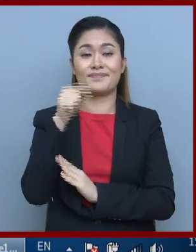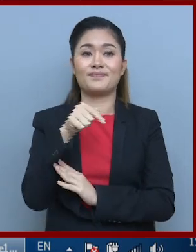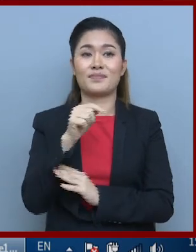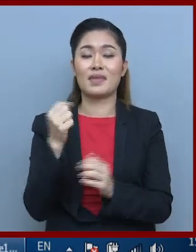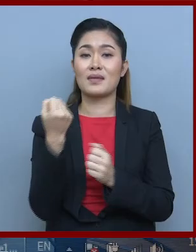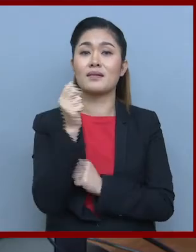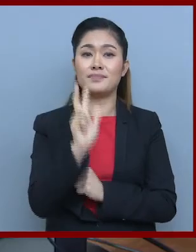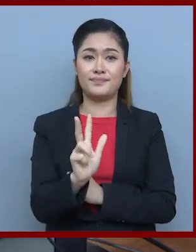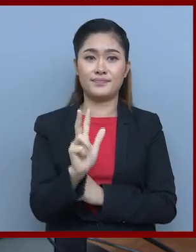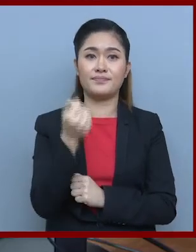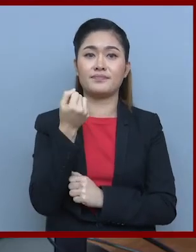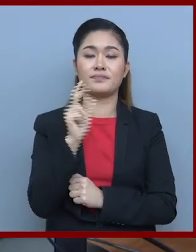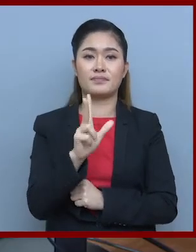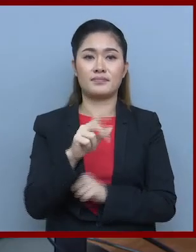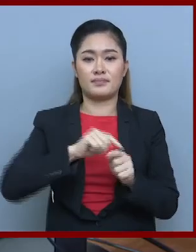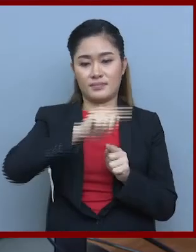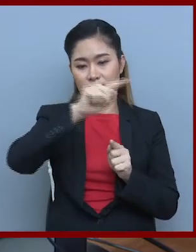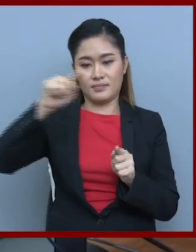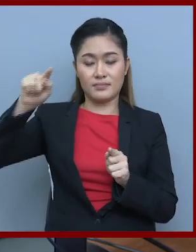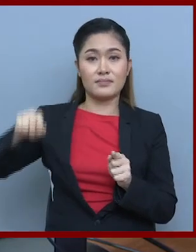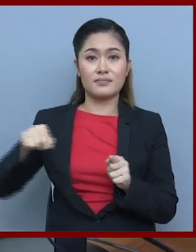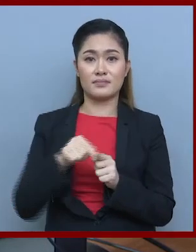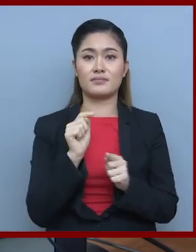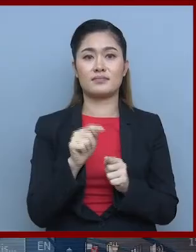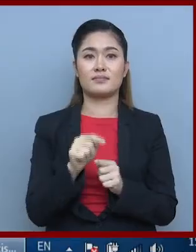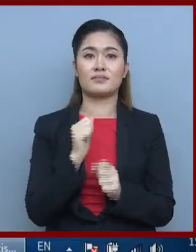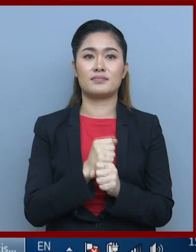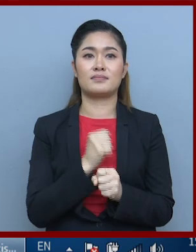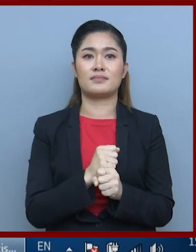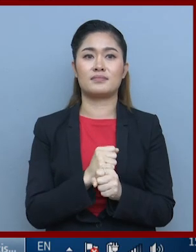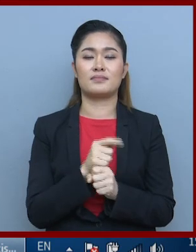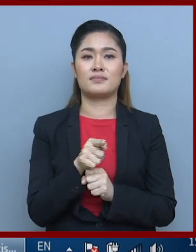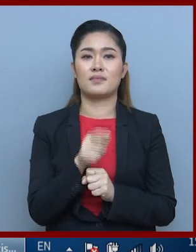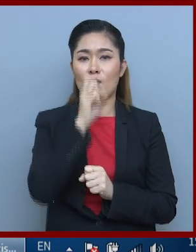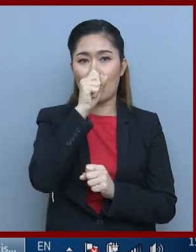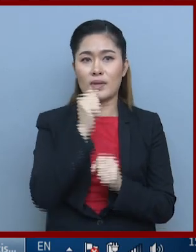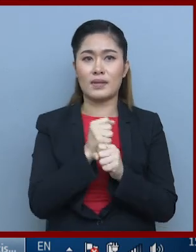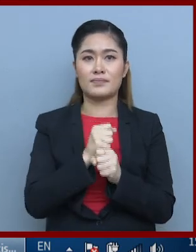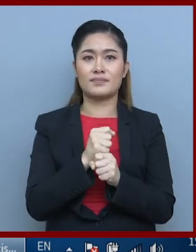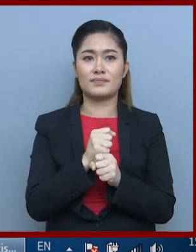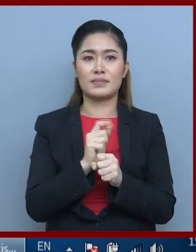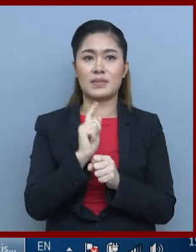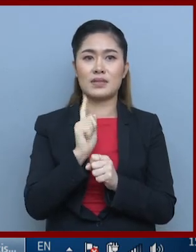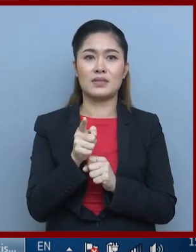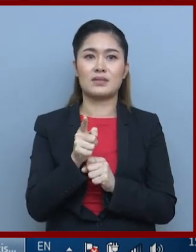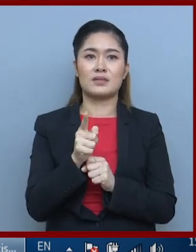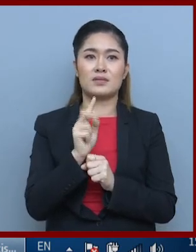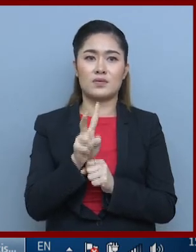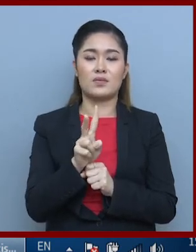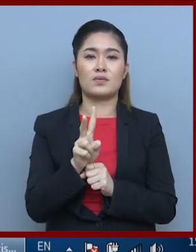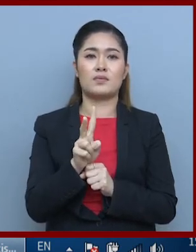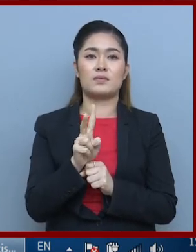ส่วนใบงานที่13เป็นแผงไบนารี่แผงไบนารี่ก็คือถ้าเราสั่งขึ้น1 2